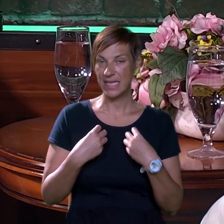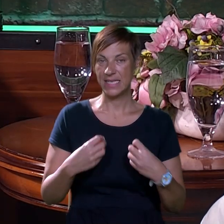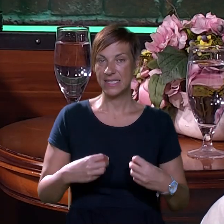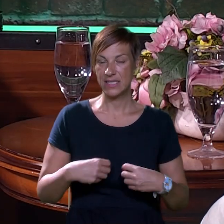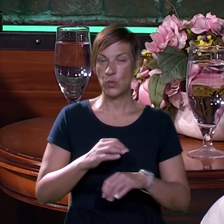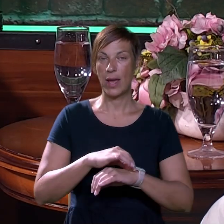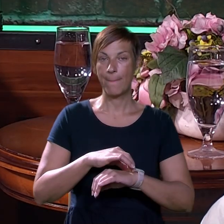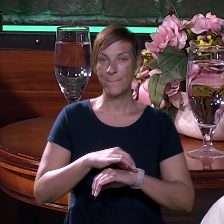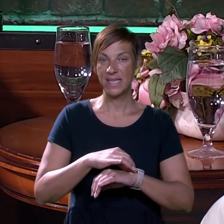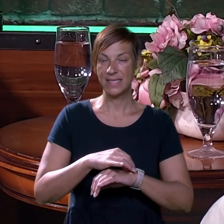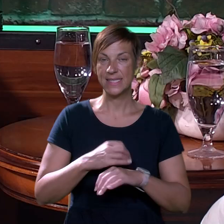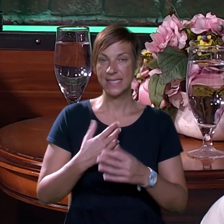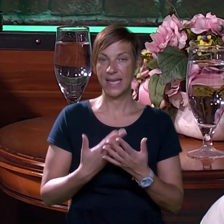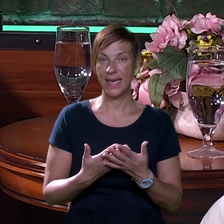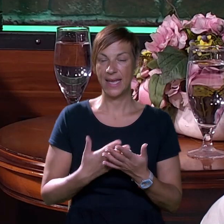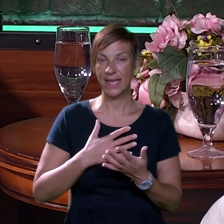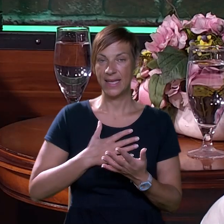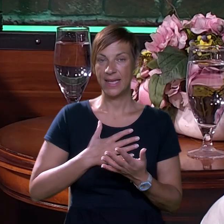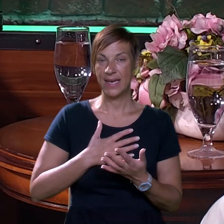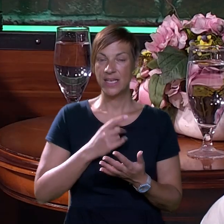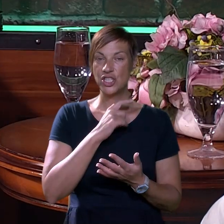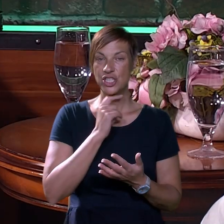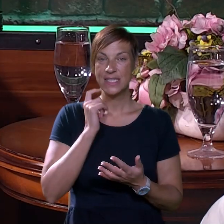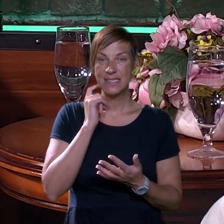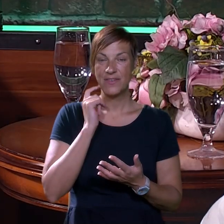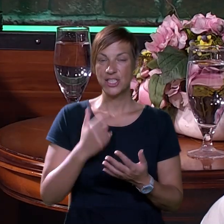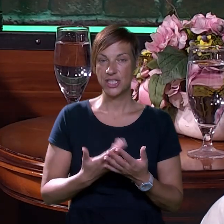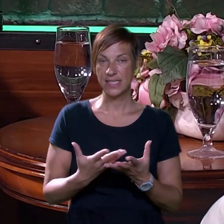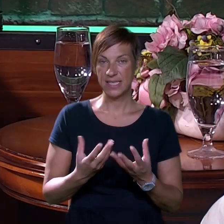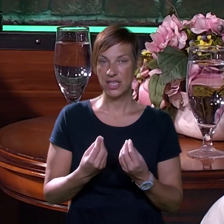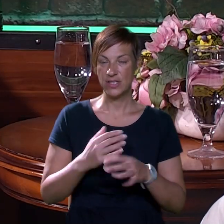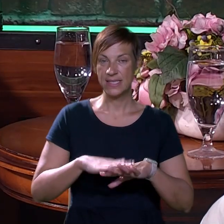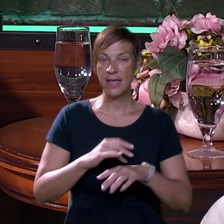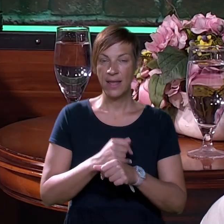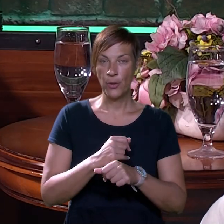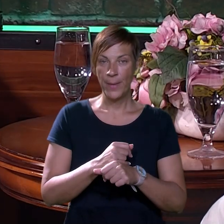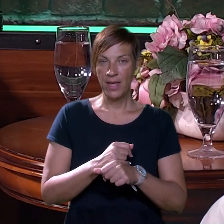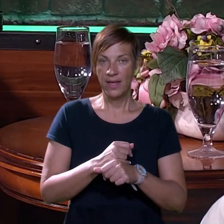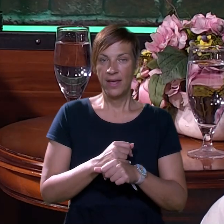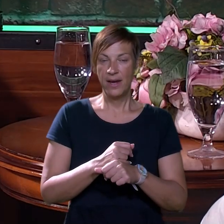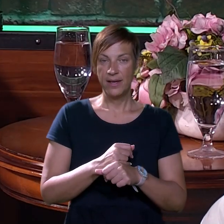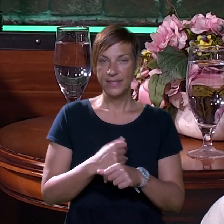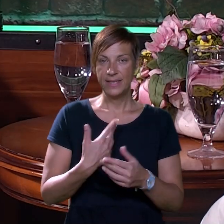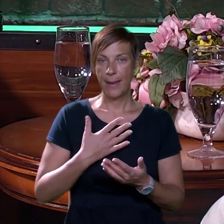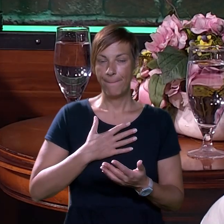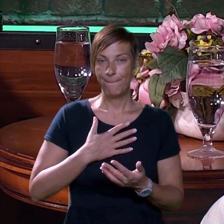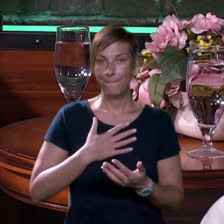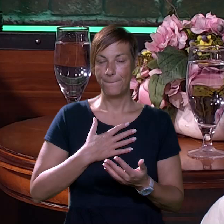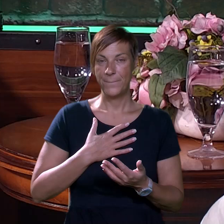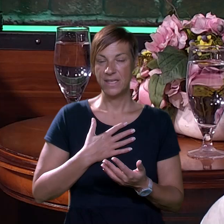struka medicine i naši svećenici i dosta se na tome radi, jer mi